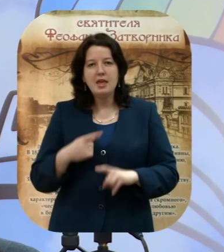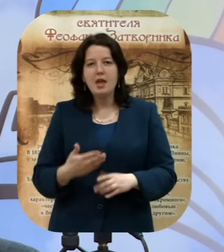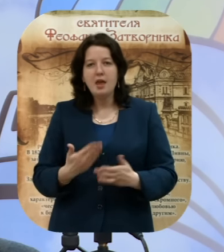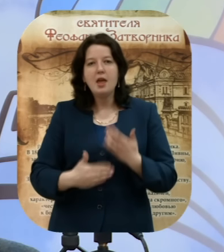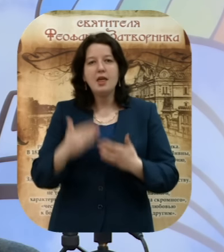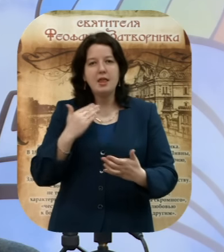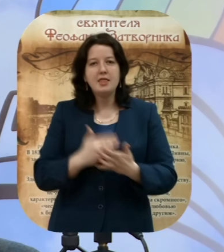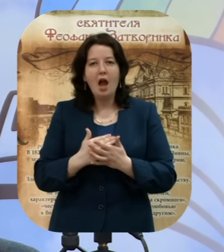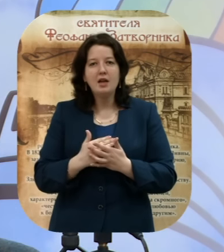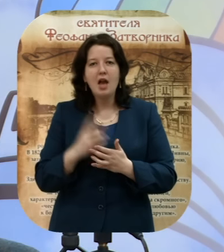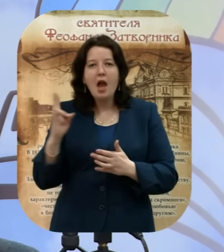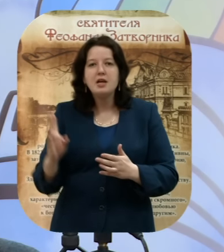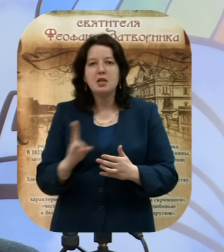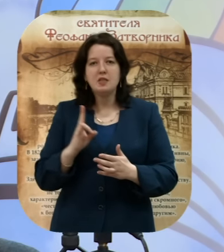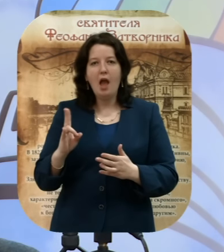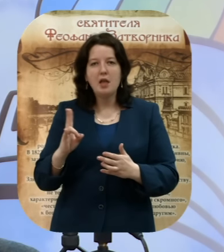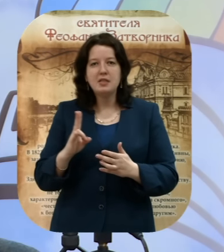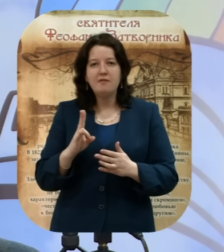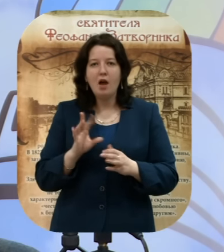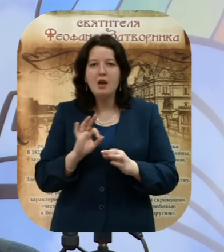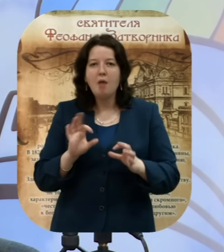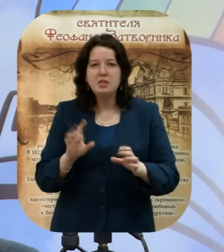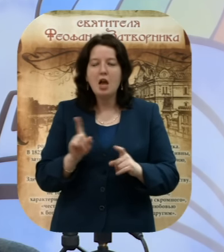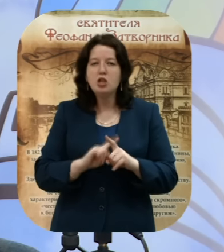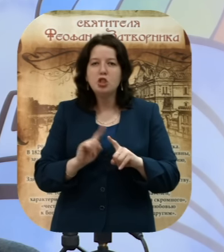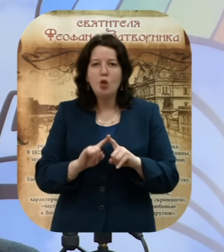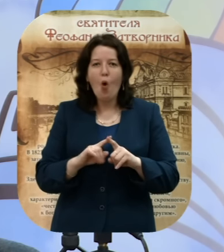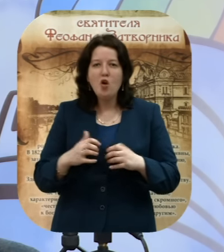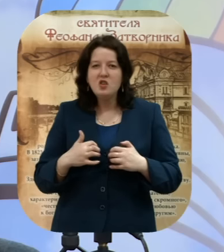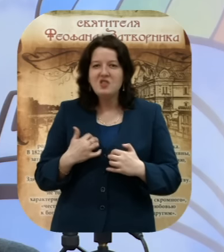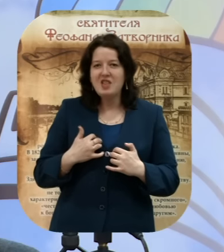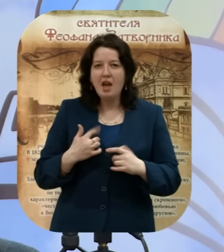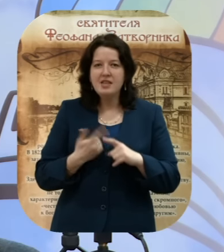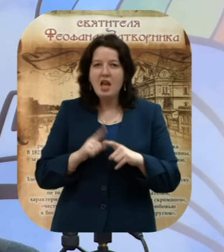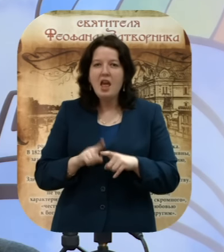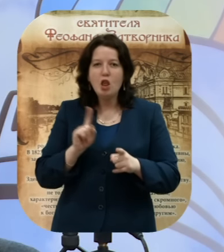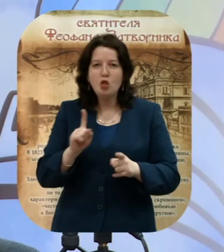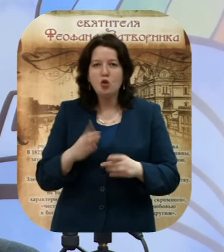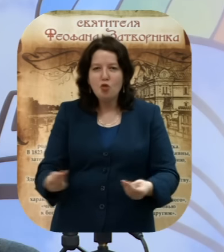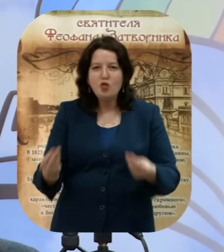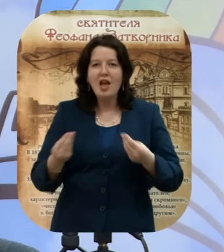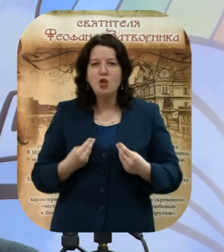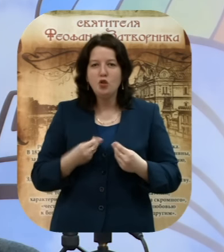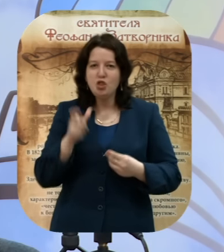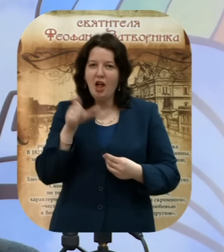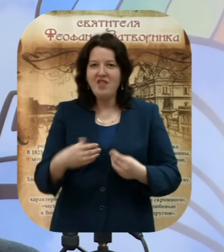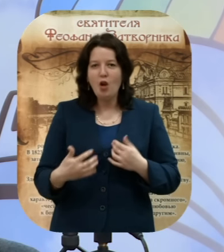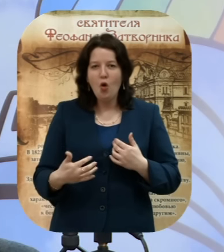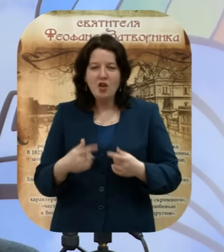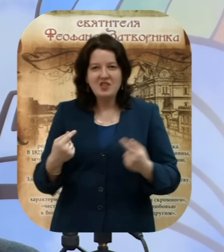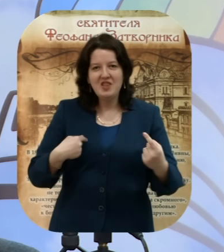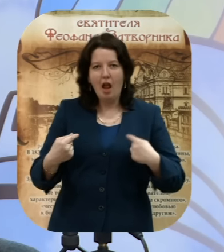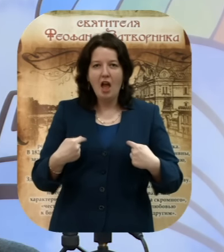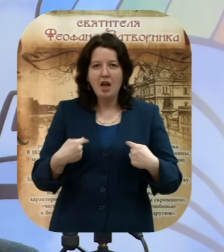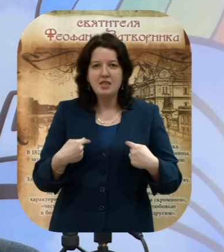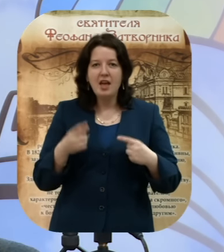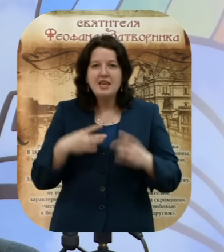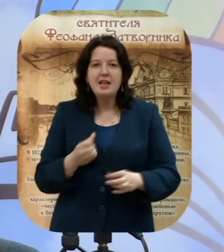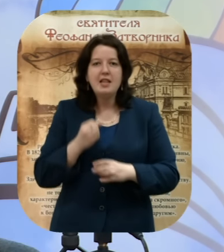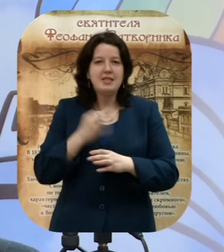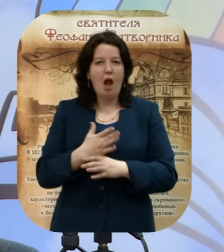Итак, христианство говорит, что страсть – это то, что приносит страдания человеку. Или прямо уже тут